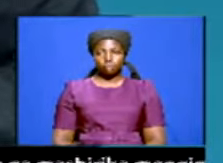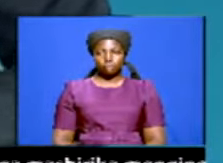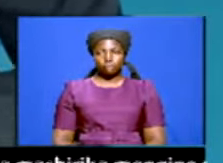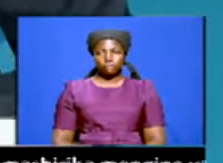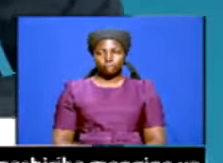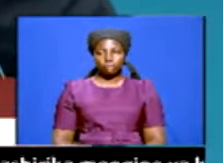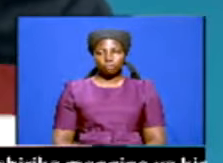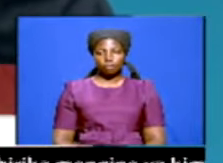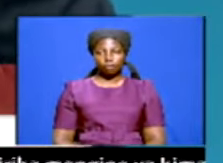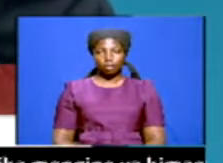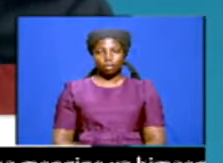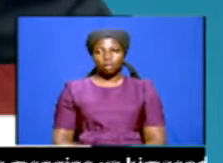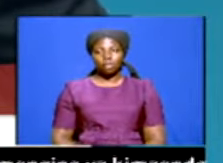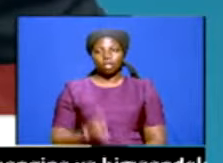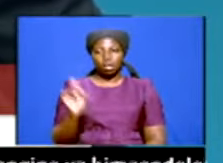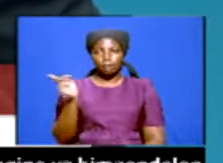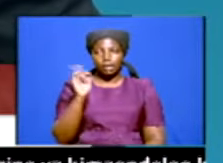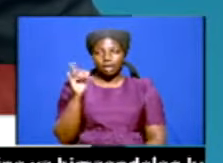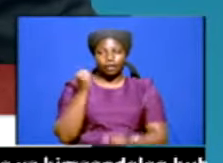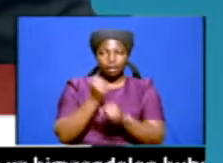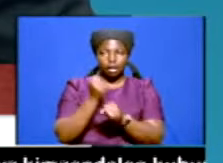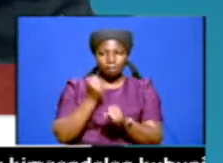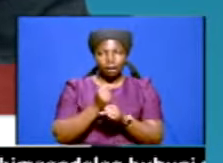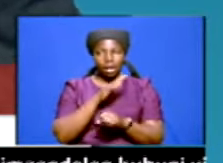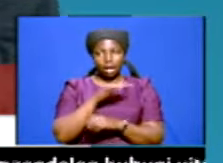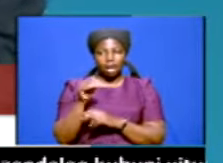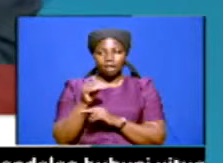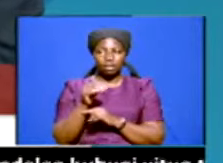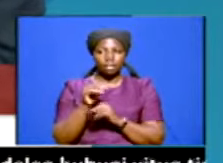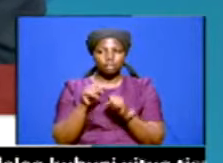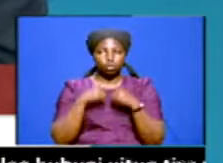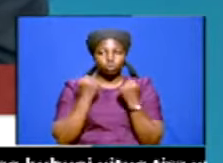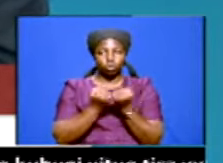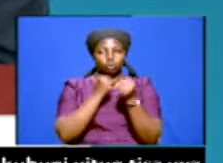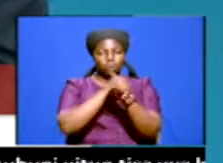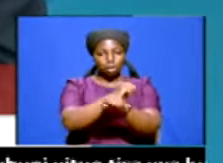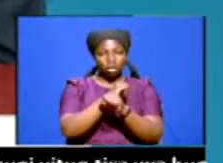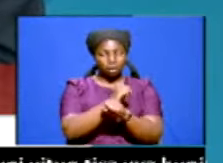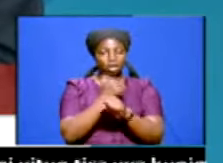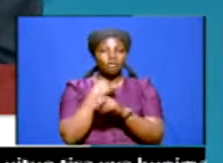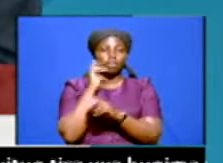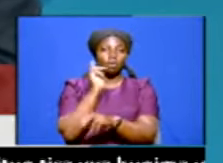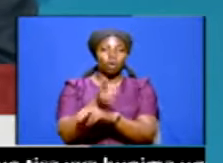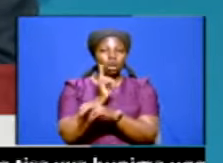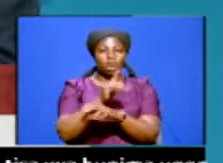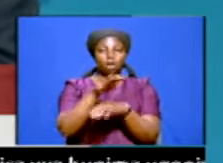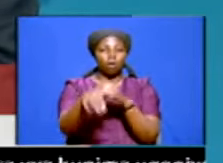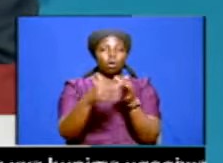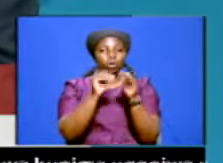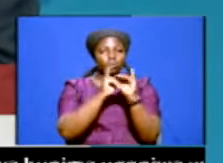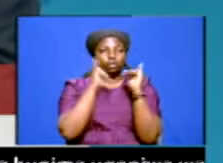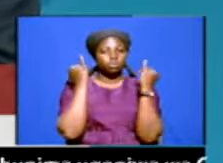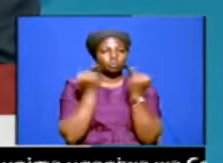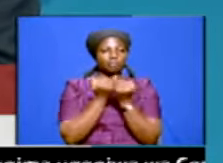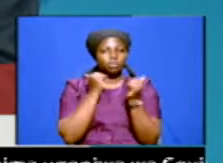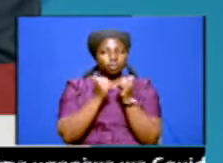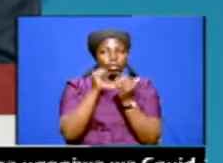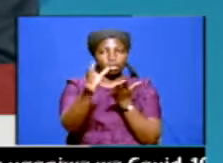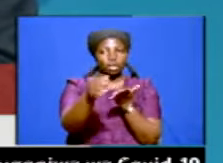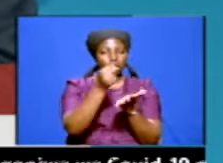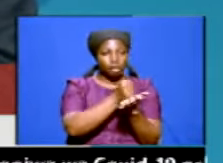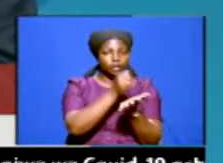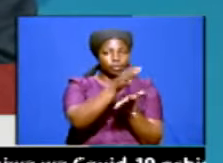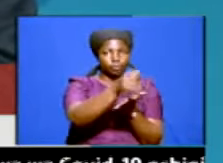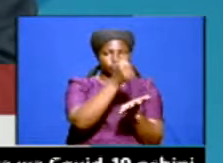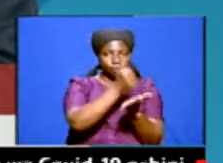Na Wizara ya Leba na Ulinzi wa Kijamii imeonya taasisi zote ambazo ni za uajiri humo nchini na